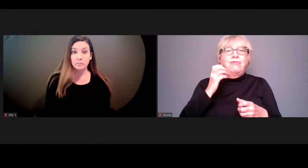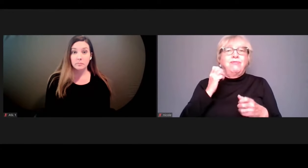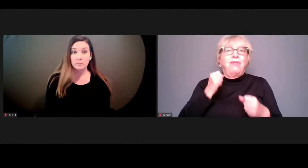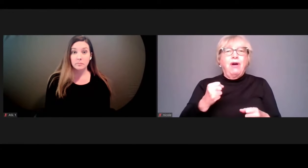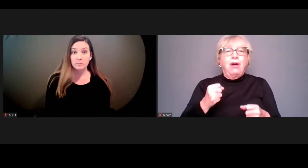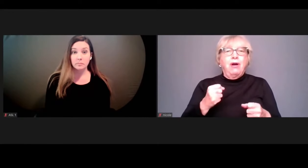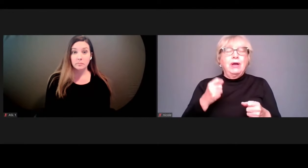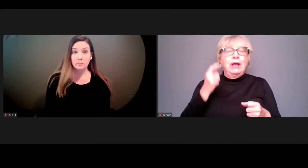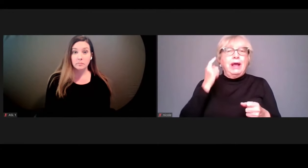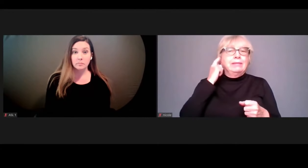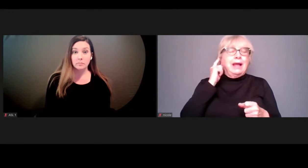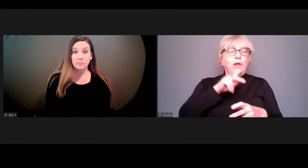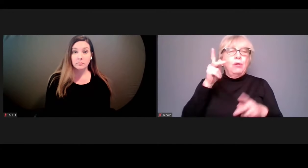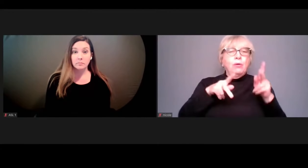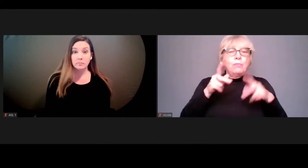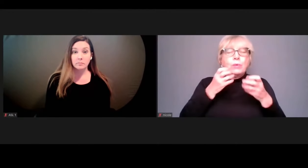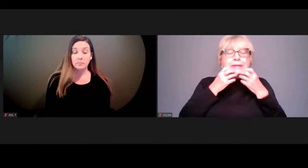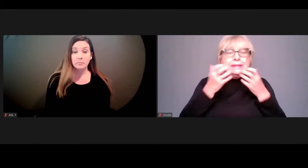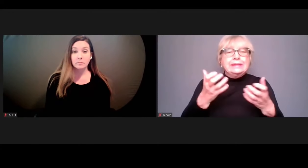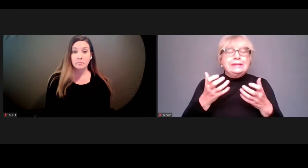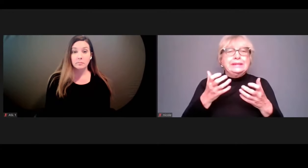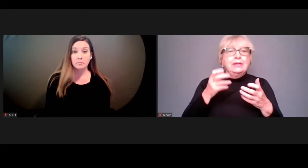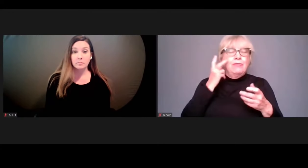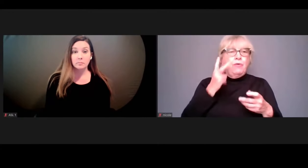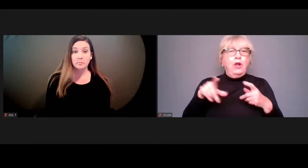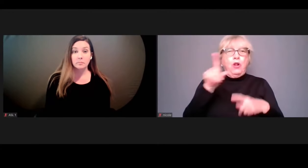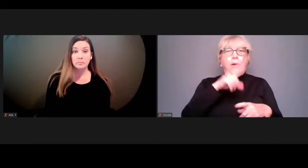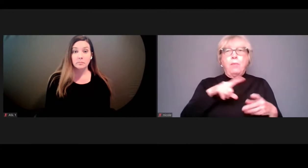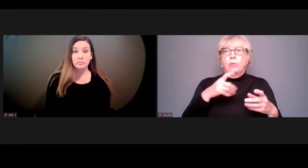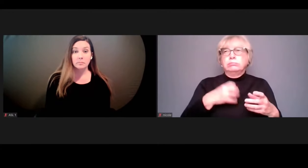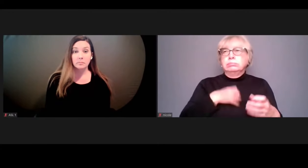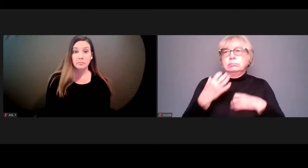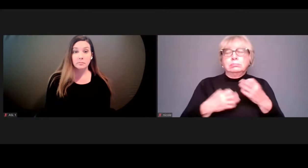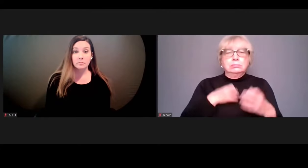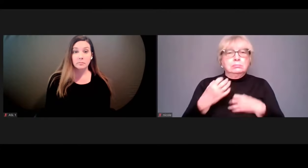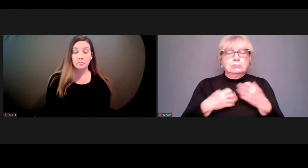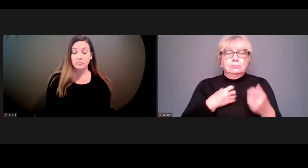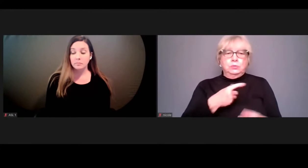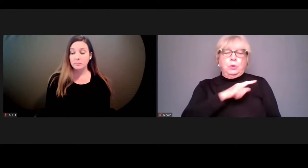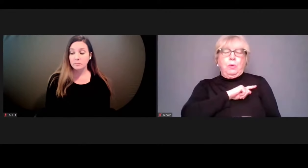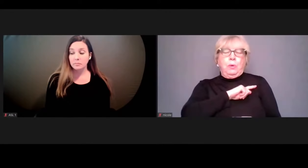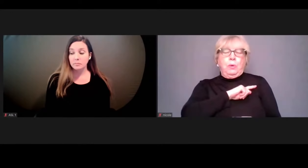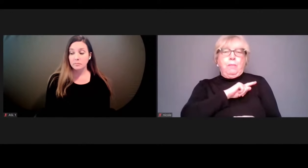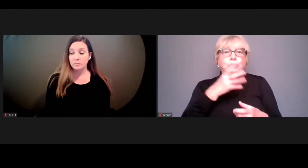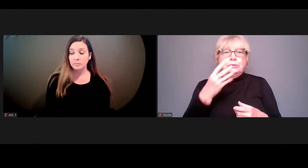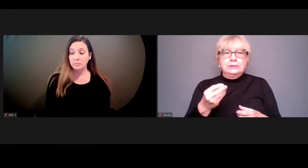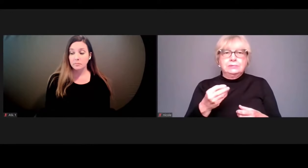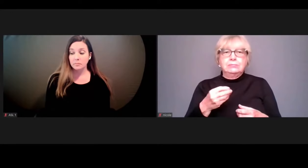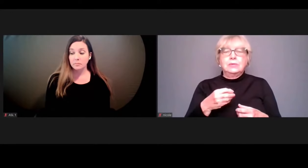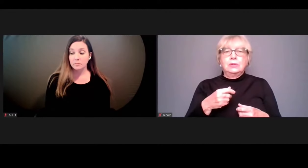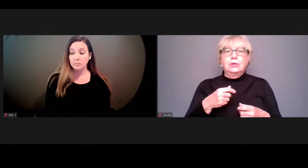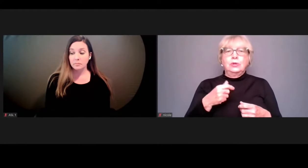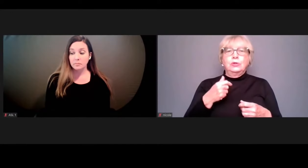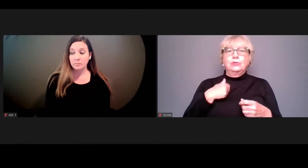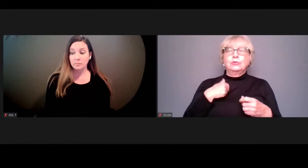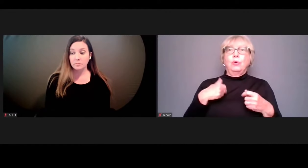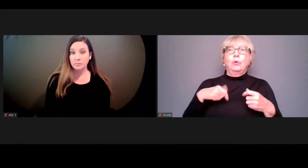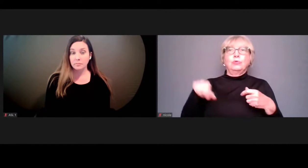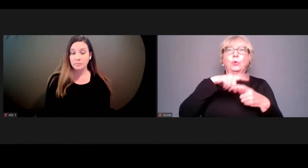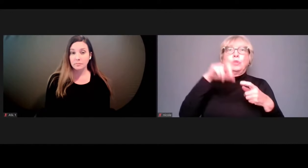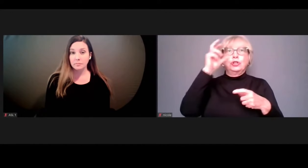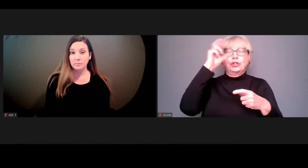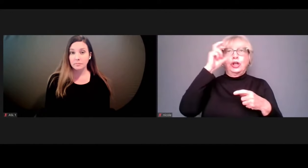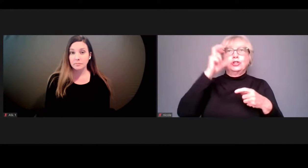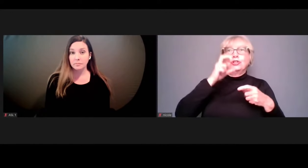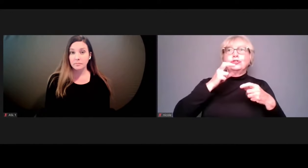ce qui se passe au niveau des crimes haineux, ils sont intimidés, puis ils ont peur de sortir. Vous le savez, en milieu urbain, on a peu d'espace. On recherche les